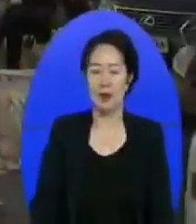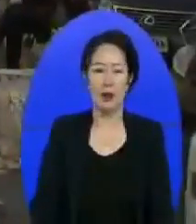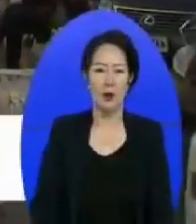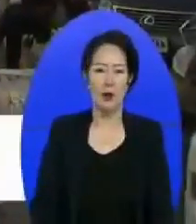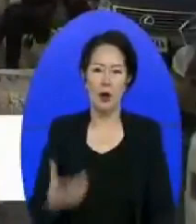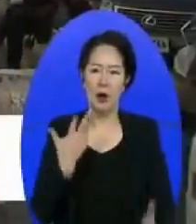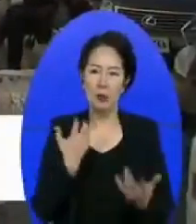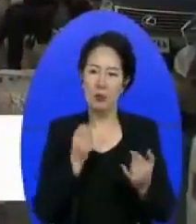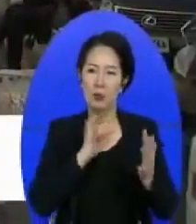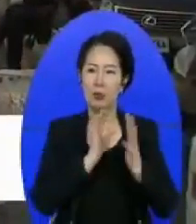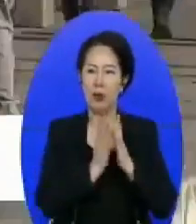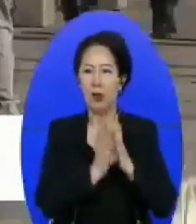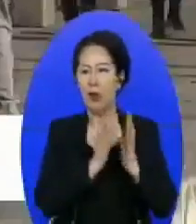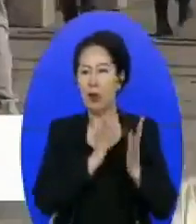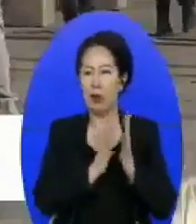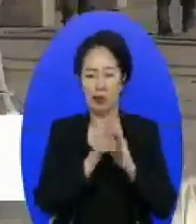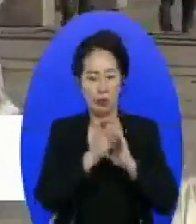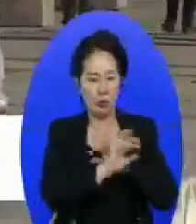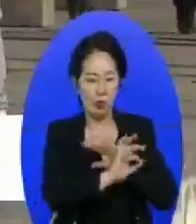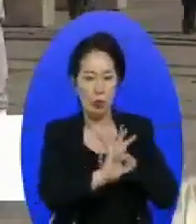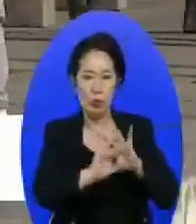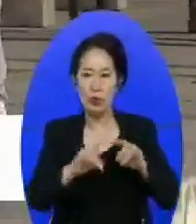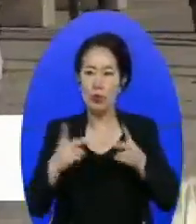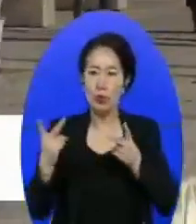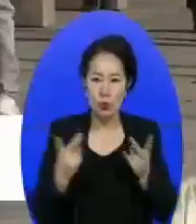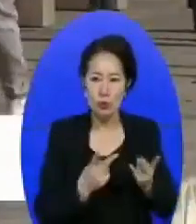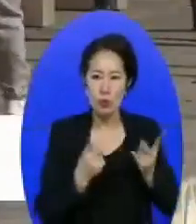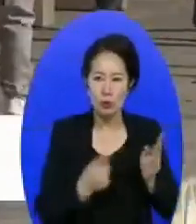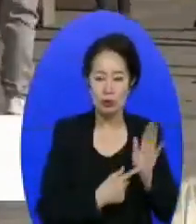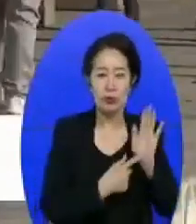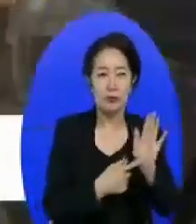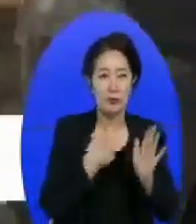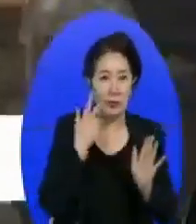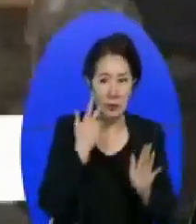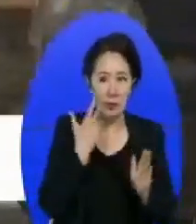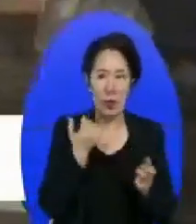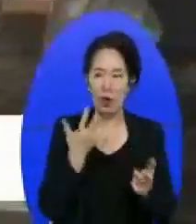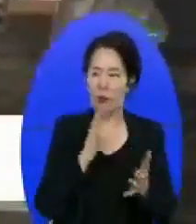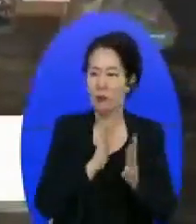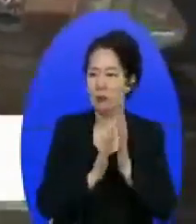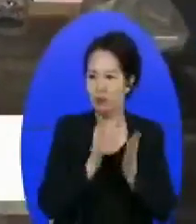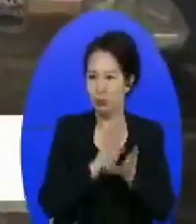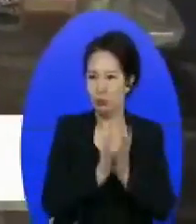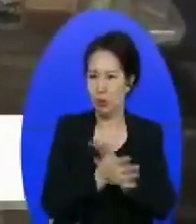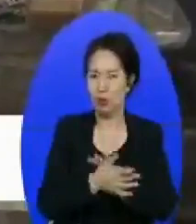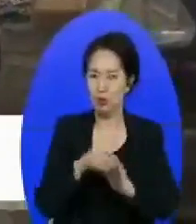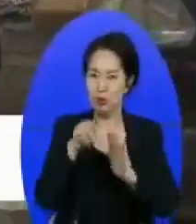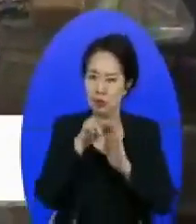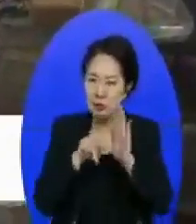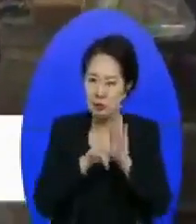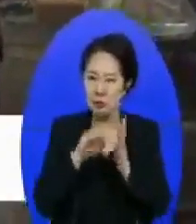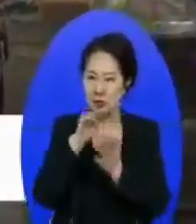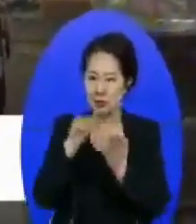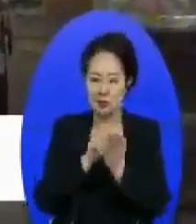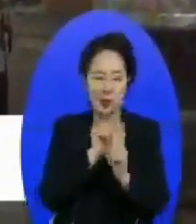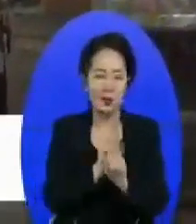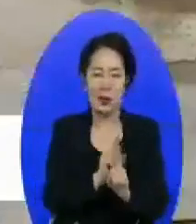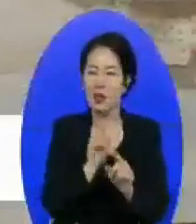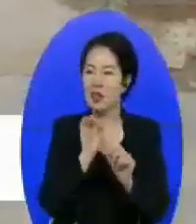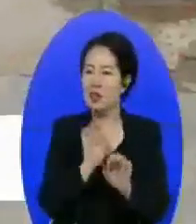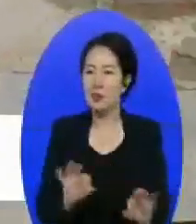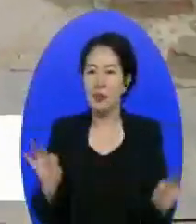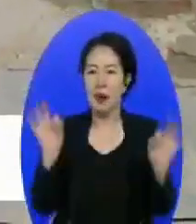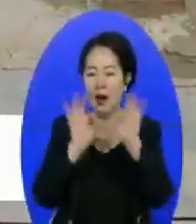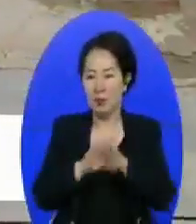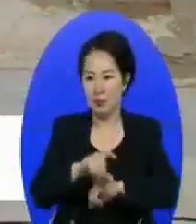Төм тужигнэж, бом божигнэж энд олон төрлийн үйлчилгээг хэрэгдэд үзүүлдэг. Олон хөлийн газар хэрнээ мөрдөгддөг стандарт энд бараг байдаггүй маа